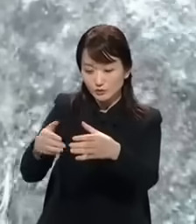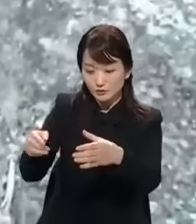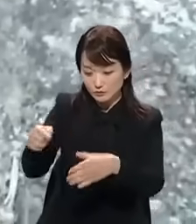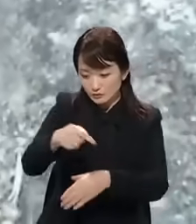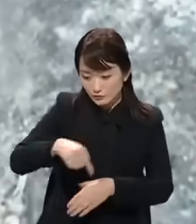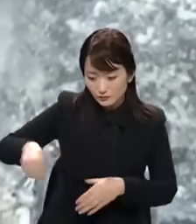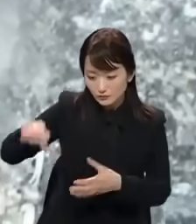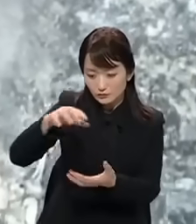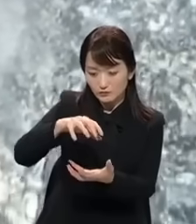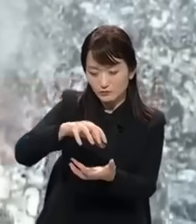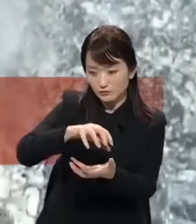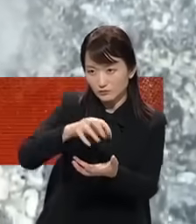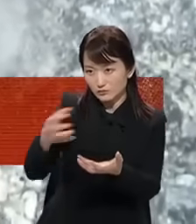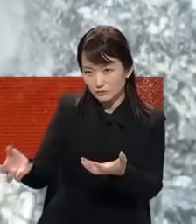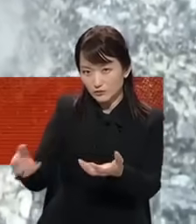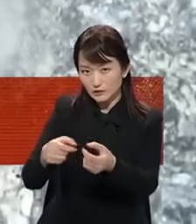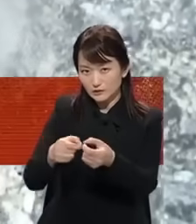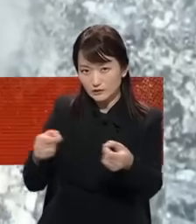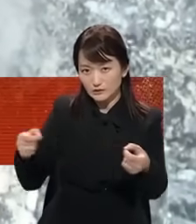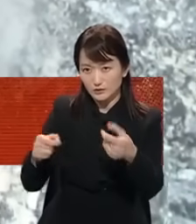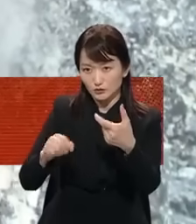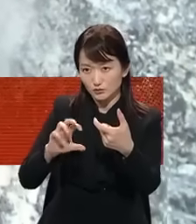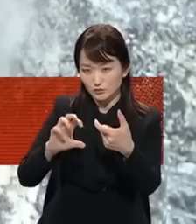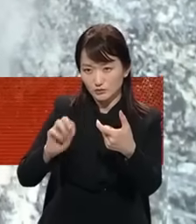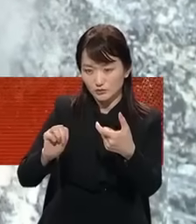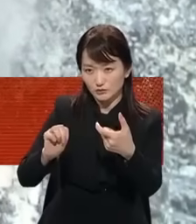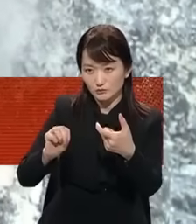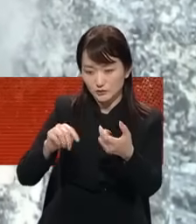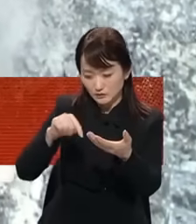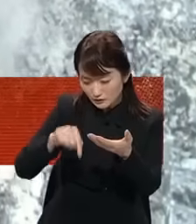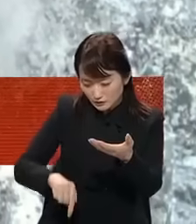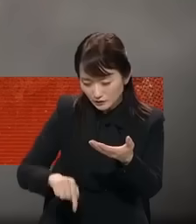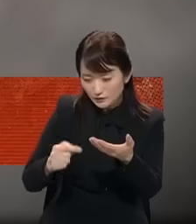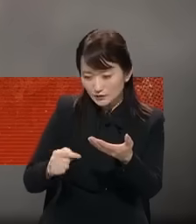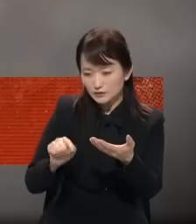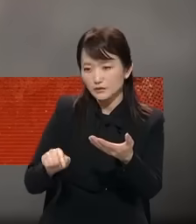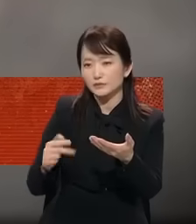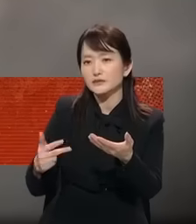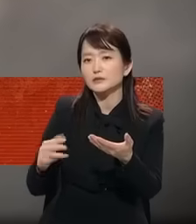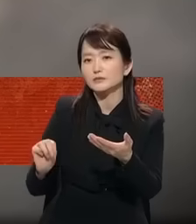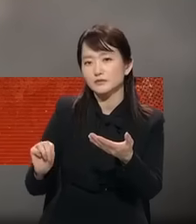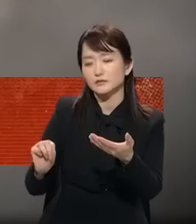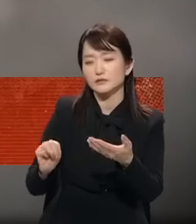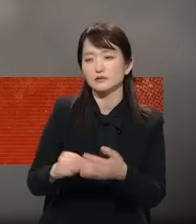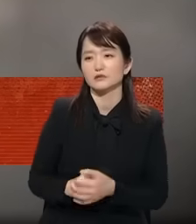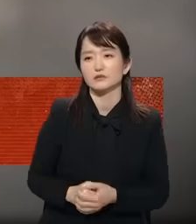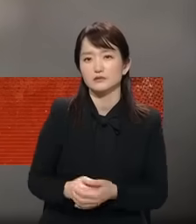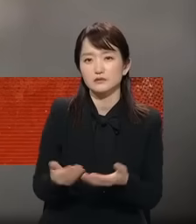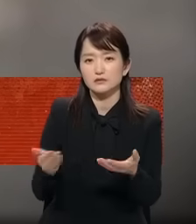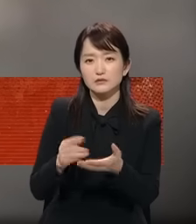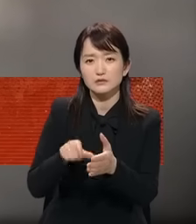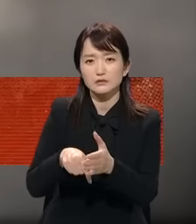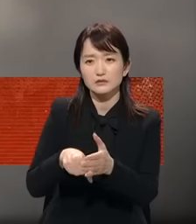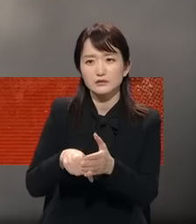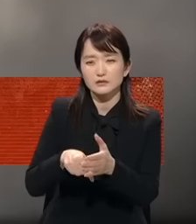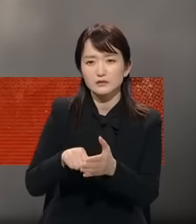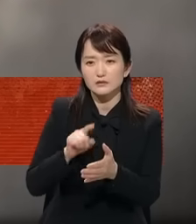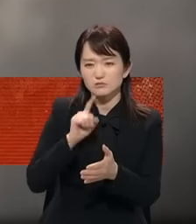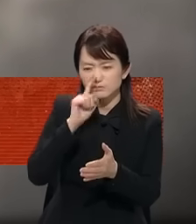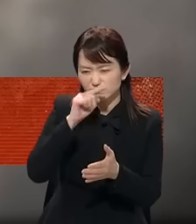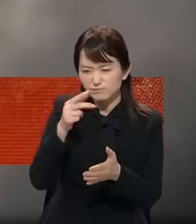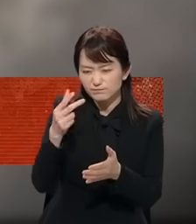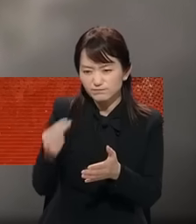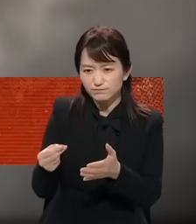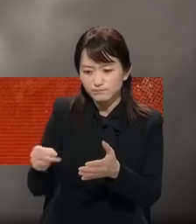시작을 했는데 이게 지름 60cm 깊이가 한 1.7m 가량입니다 그런데 작업도 중에 그 오물이 같이